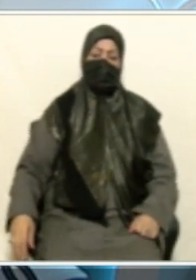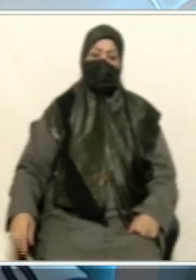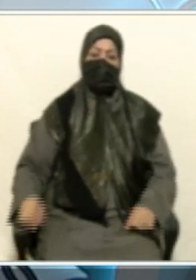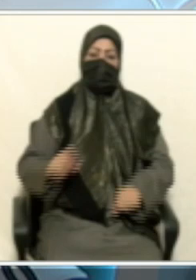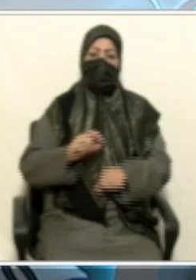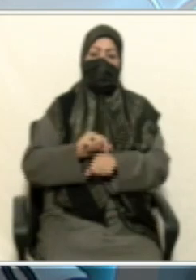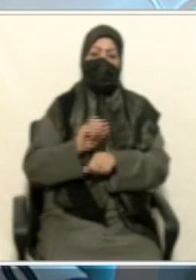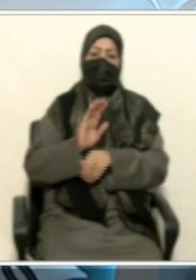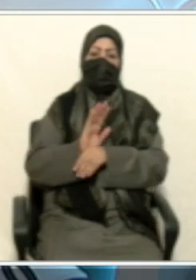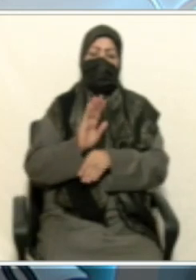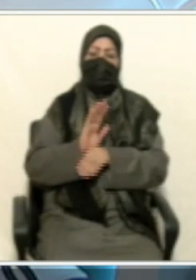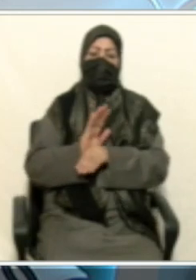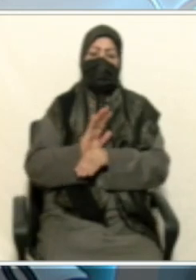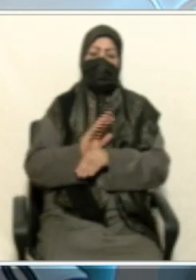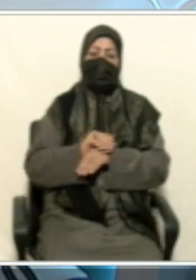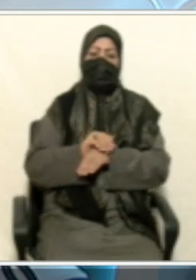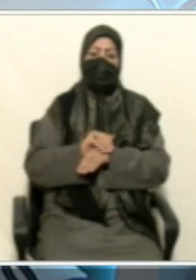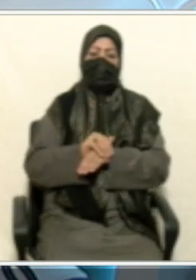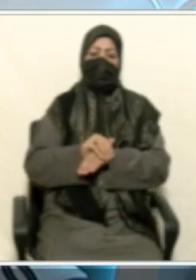تمام أجيبك إن شاء الله.